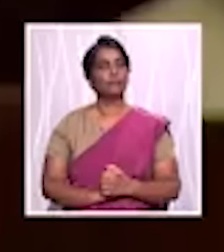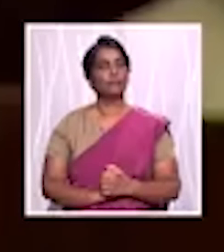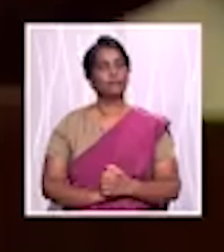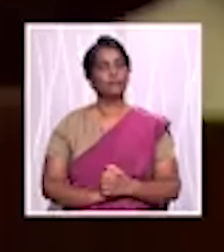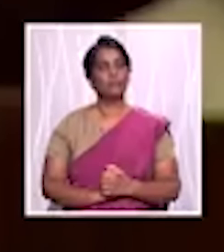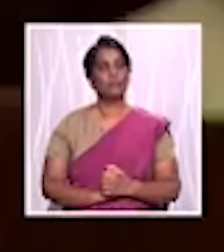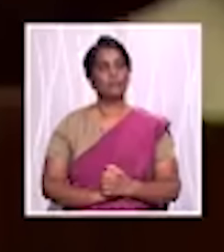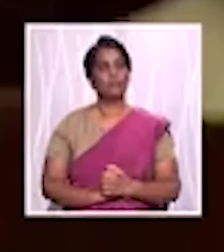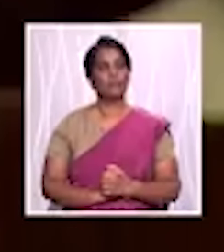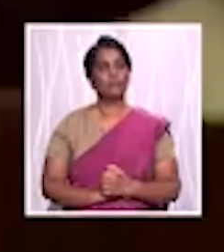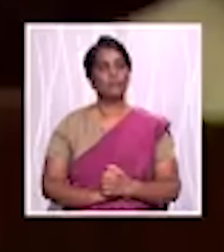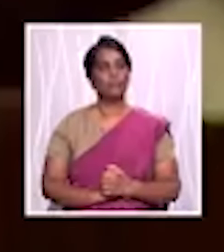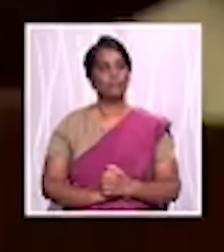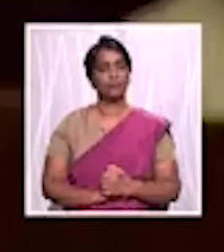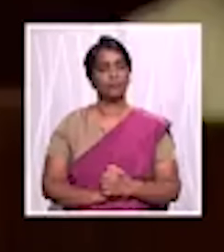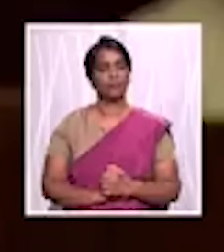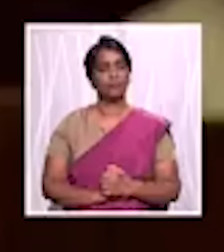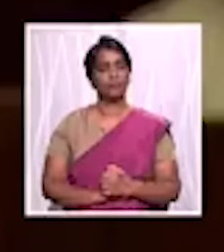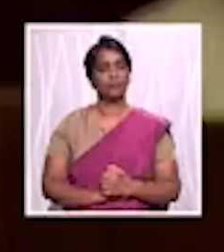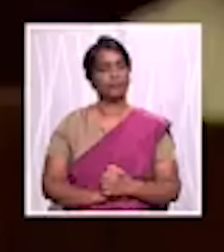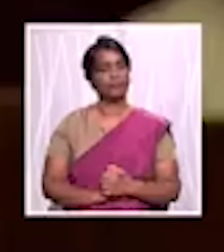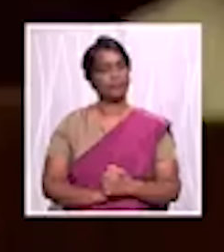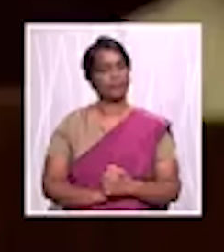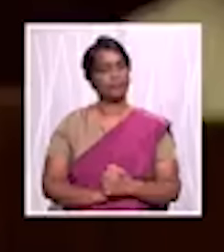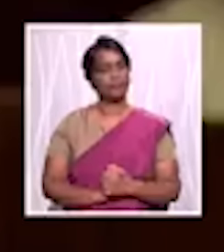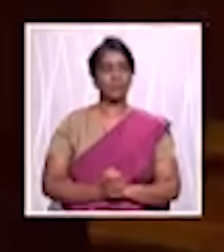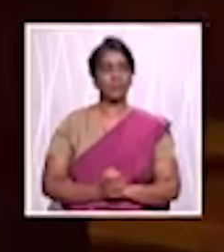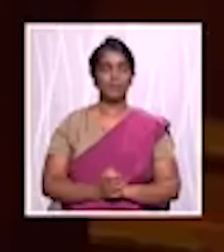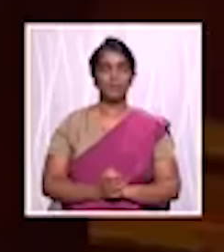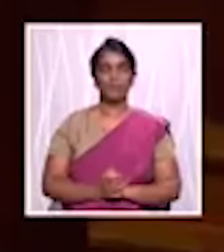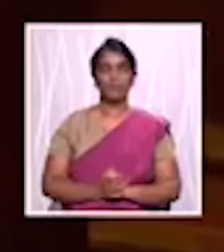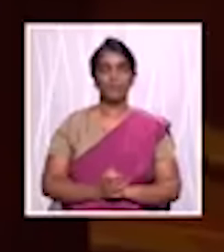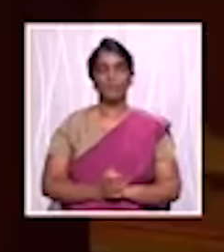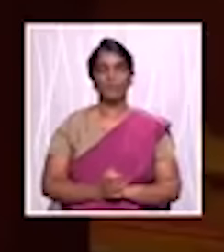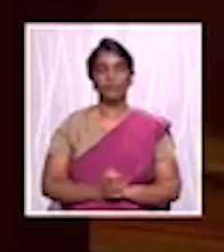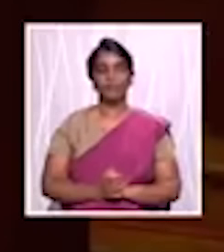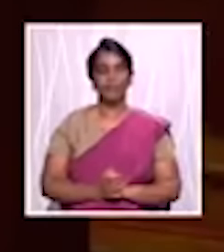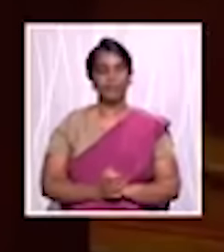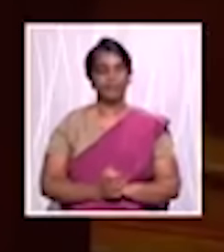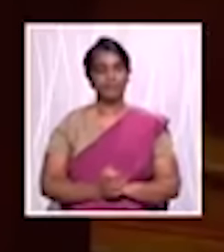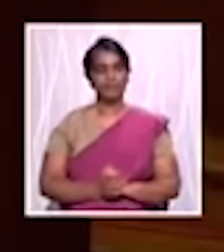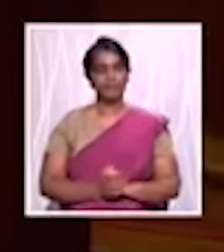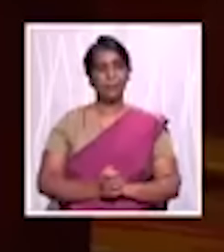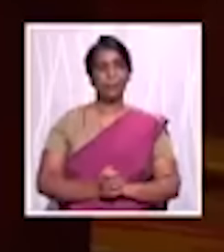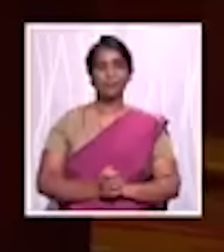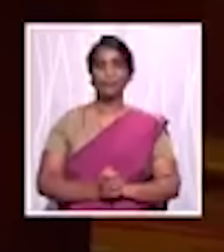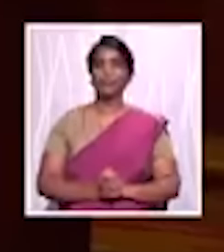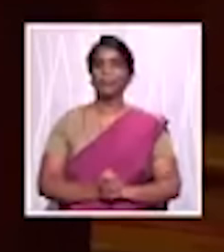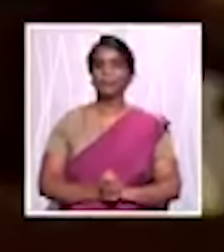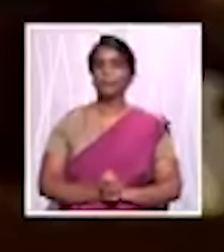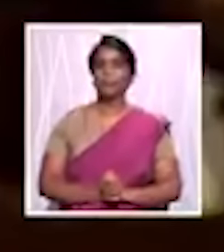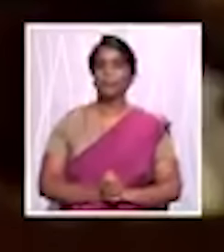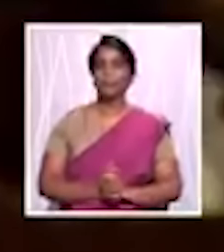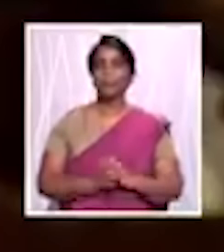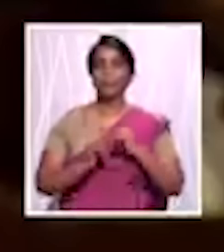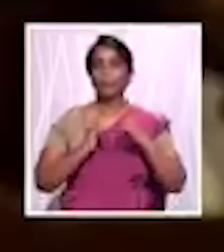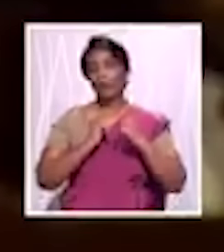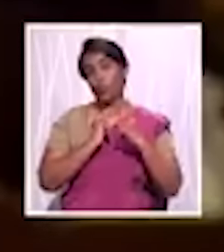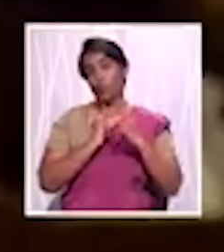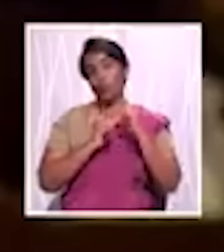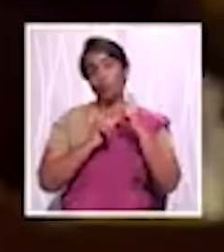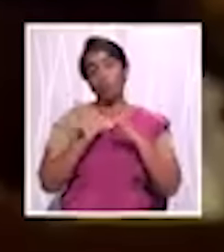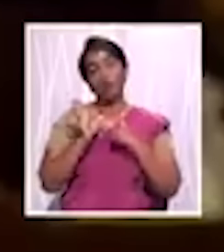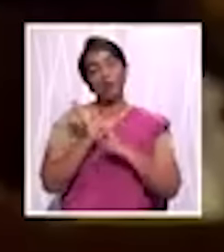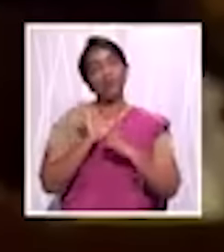அன்றுகுமார் திசநாயக முன்னிலையில் பதவி பிரமாணம் செய்து கொண்டார் அதனைத் தொடர்ந்து கிராமிய அபிவிருத்தி சமூக பாதுகாப்பு மற்றும் சமூக வலுவூட்டல்கள்